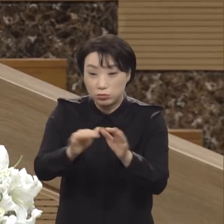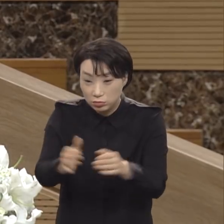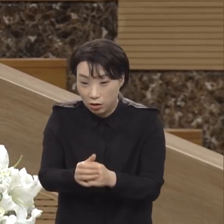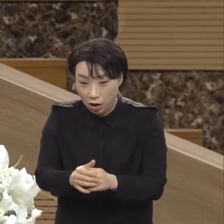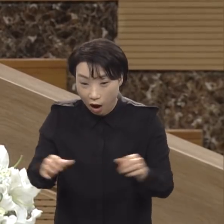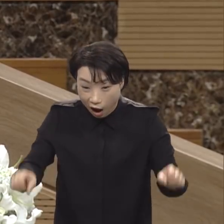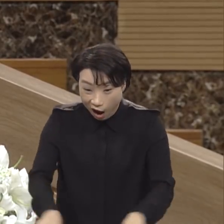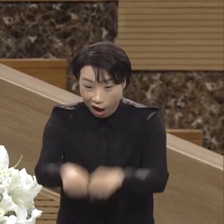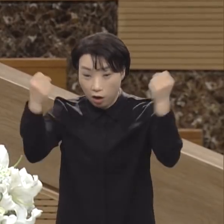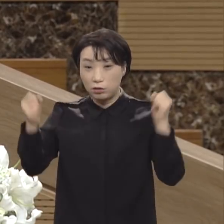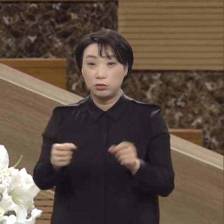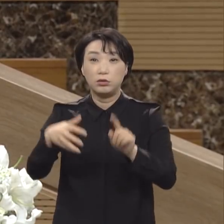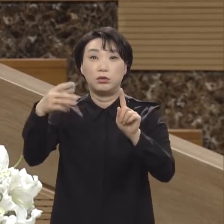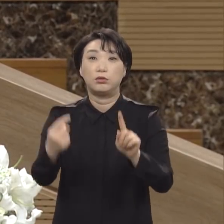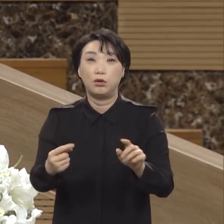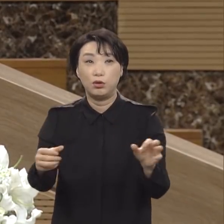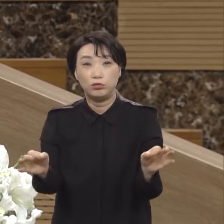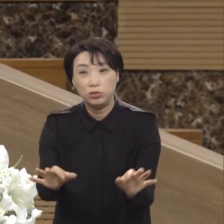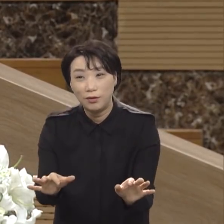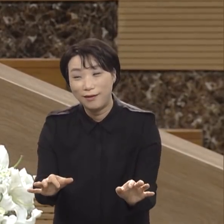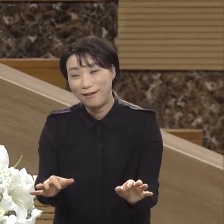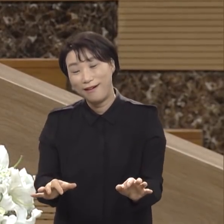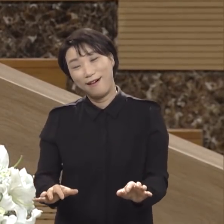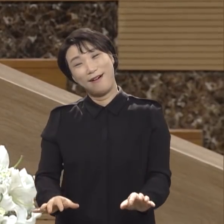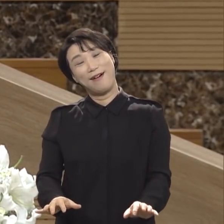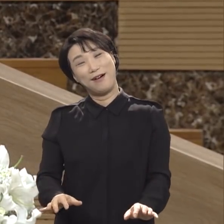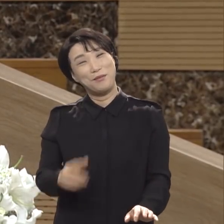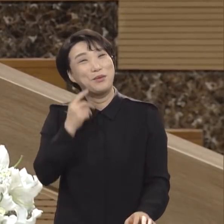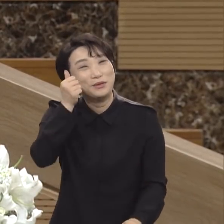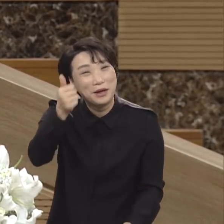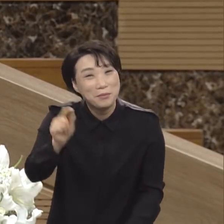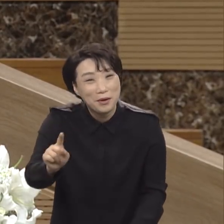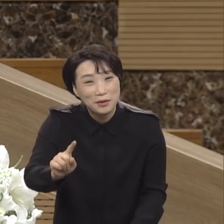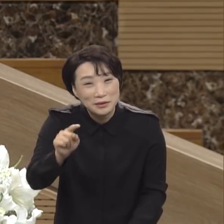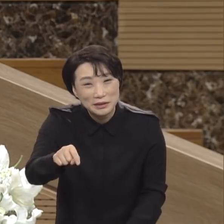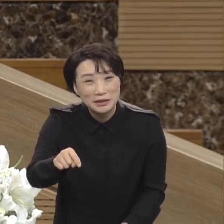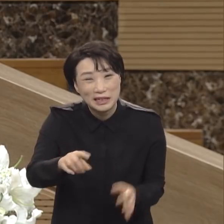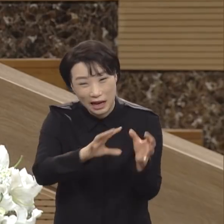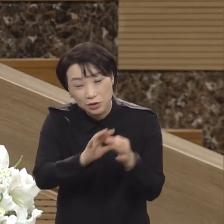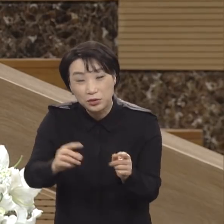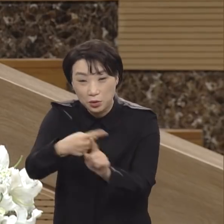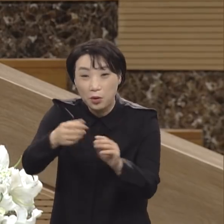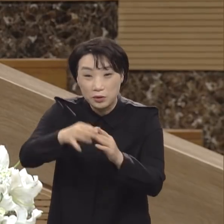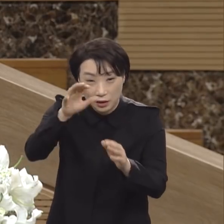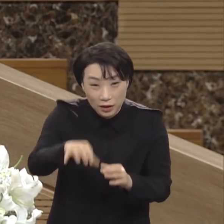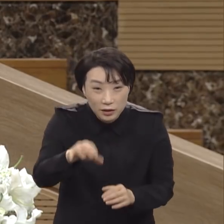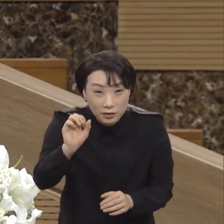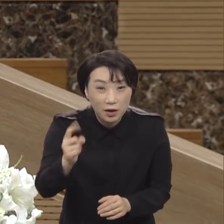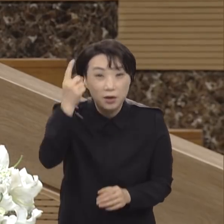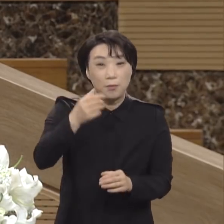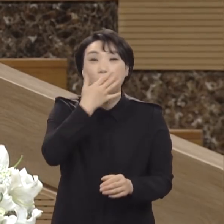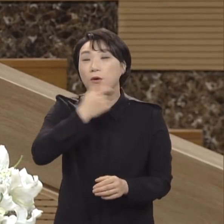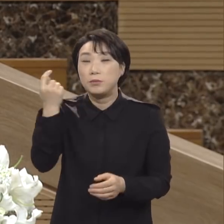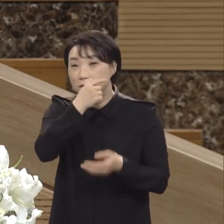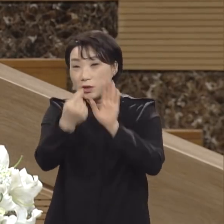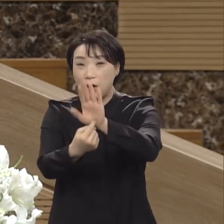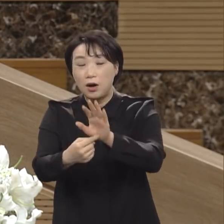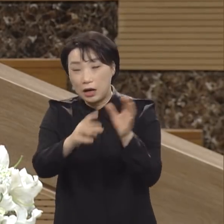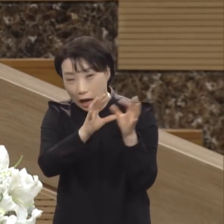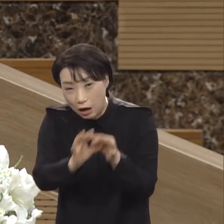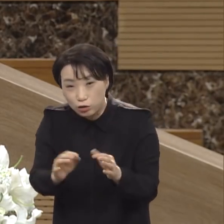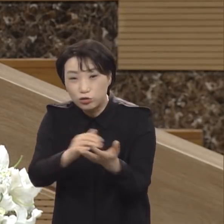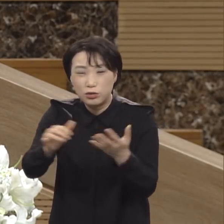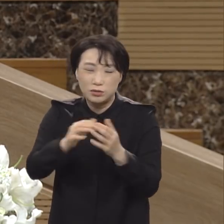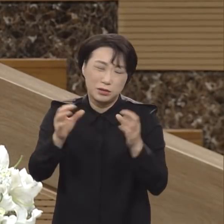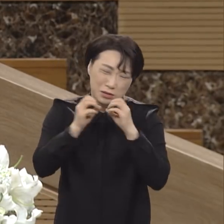듯 없이 꽉 차버린다 이 말이오. 응? 그럼 목사님은 그 길을 통해서 계속 복음 증거해서 수많은 영혼을